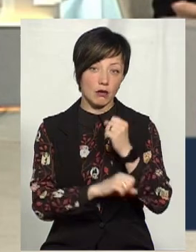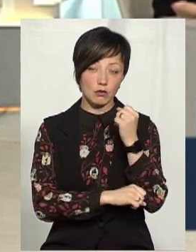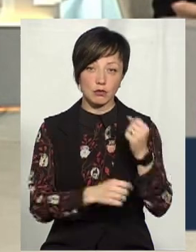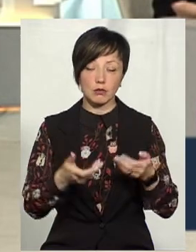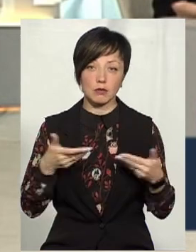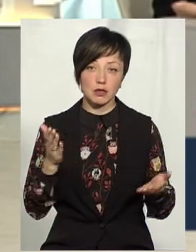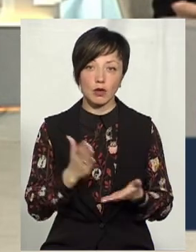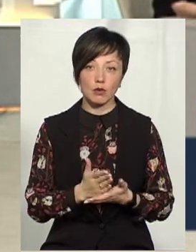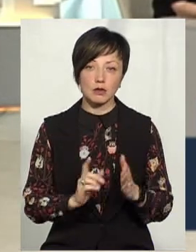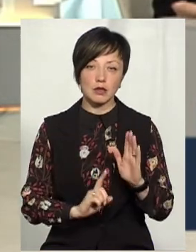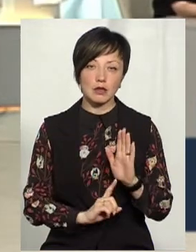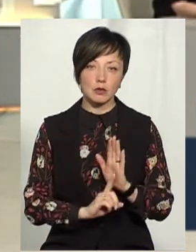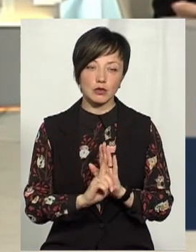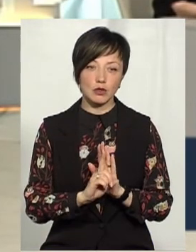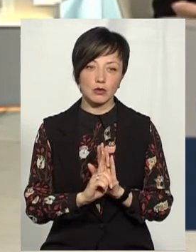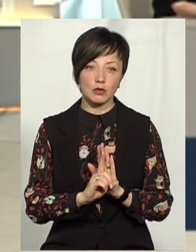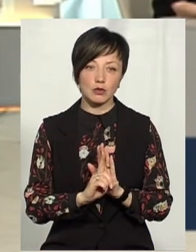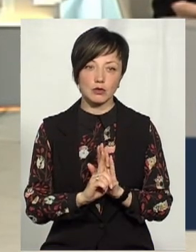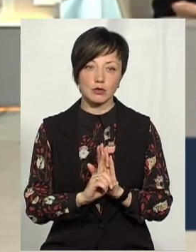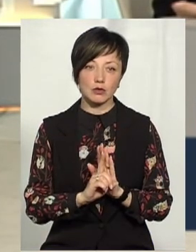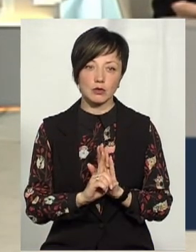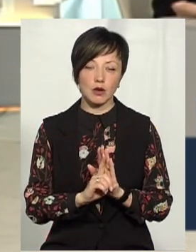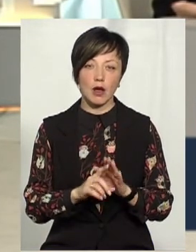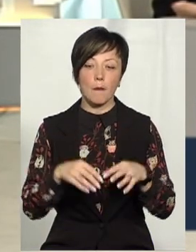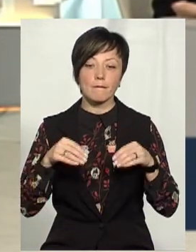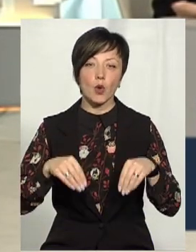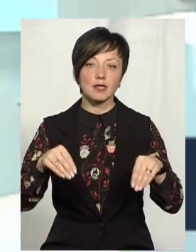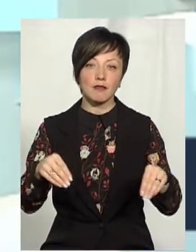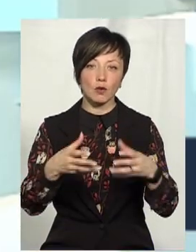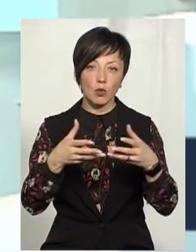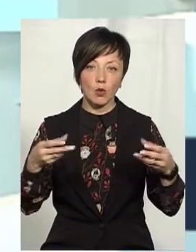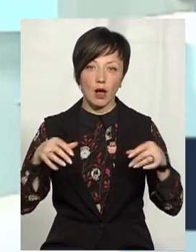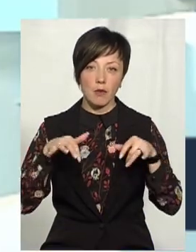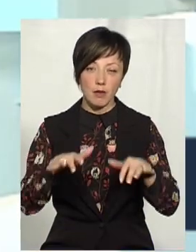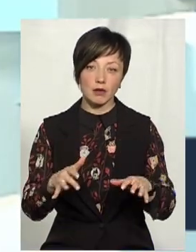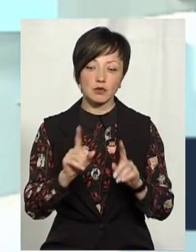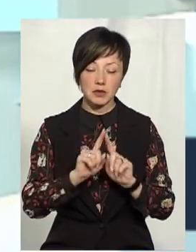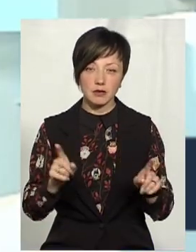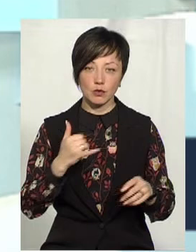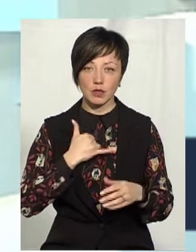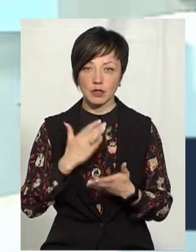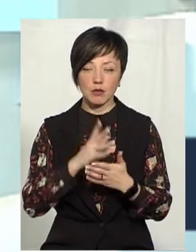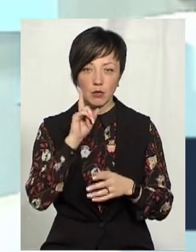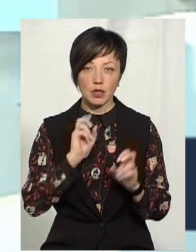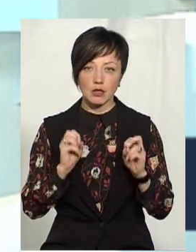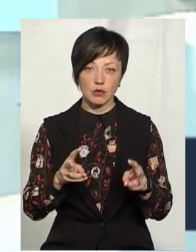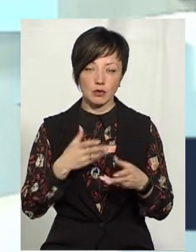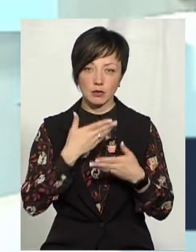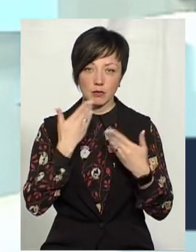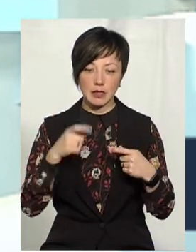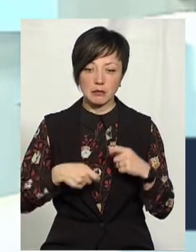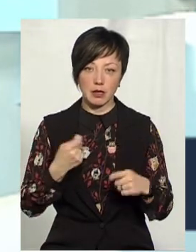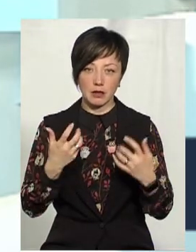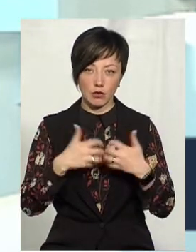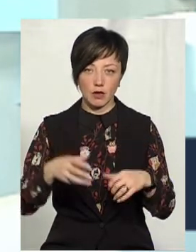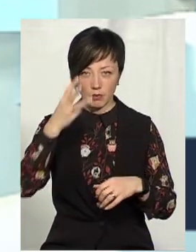ми знаходимося на початку посівної кампанії. Тобто тут у нас є своя специфіка, я не бачу поки загрози безпосередньо збитків